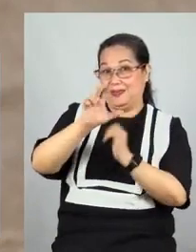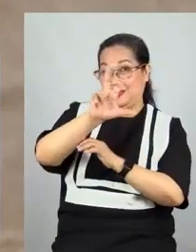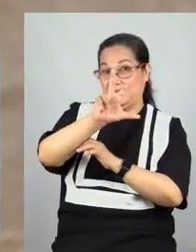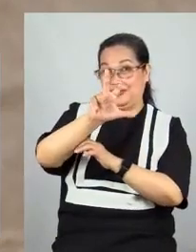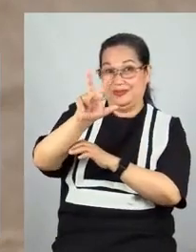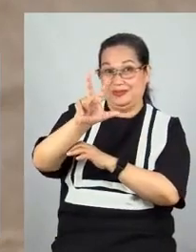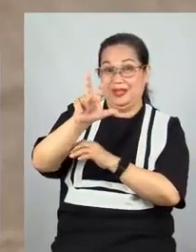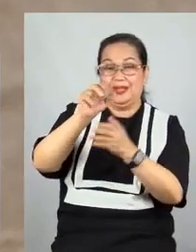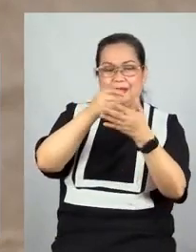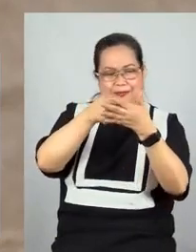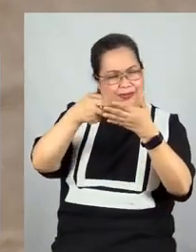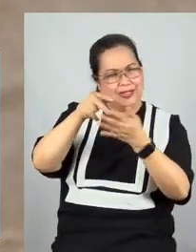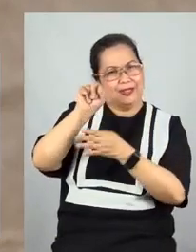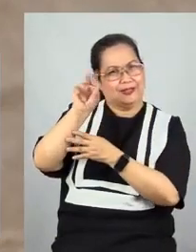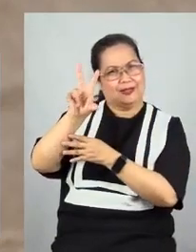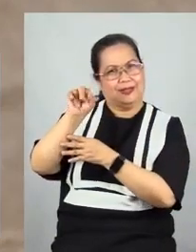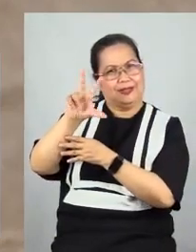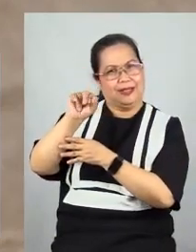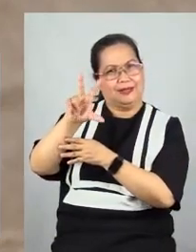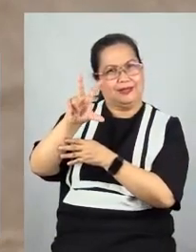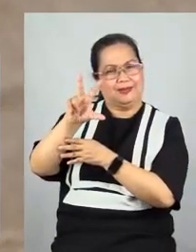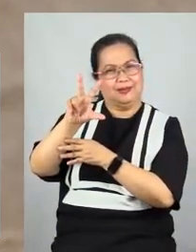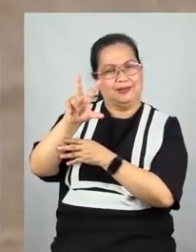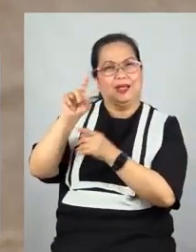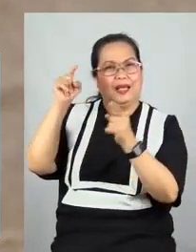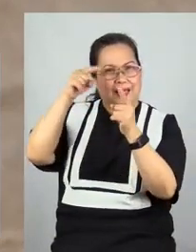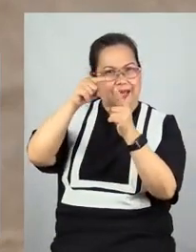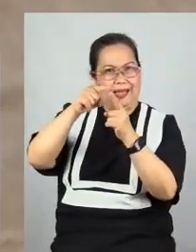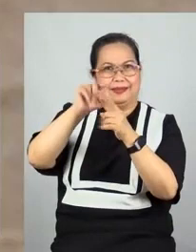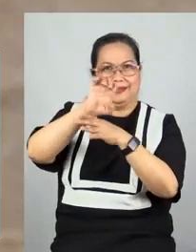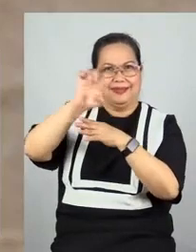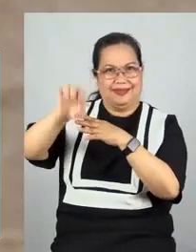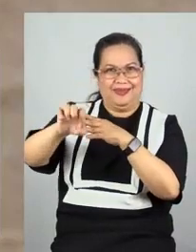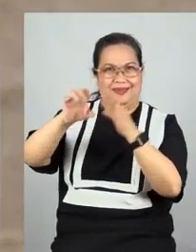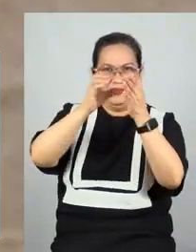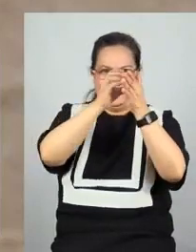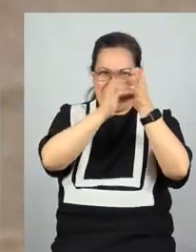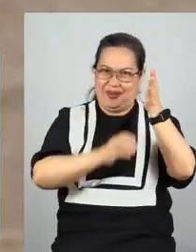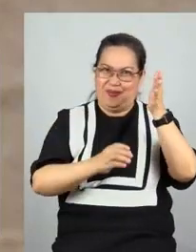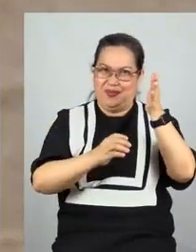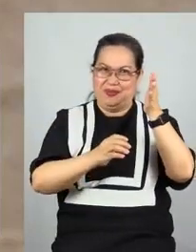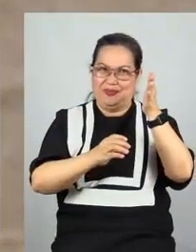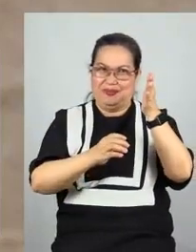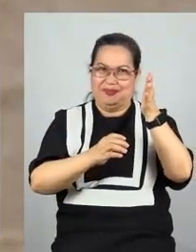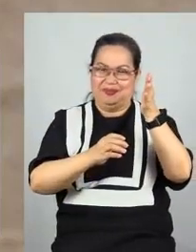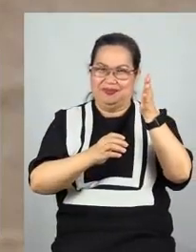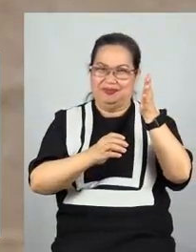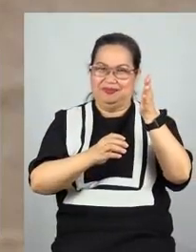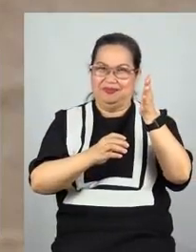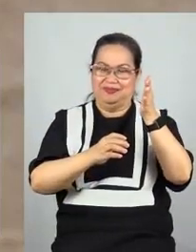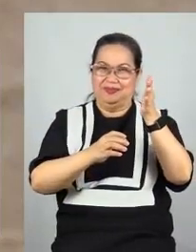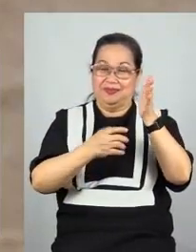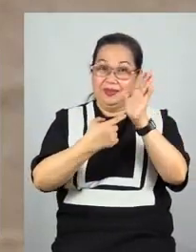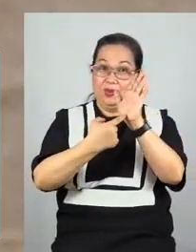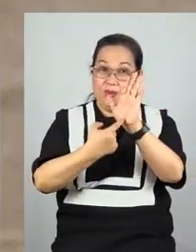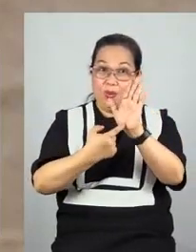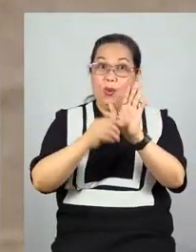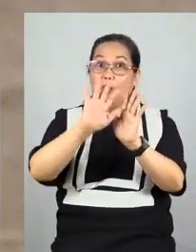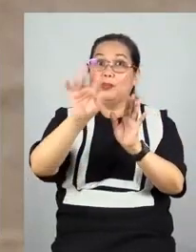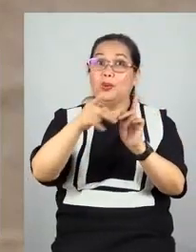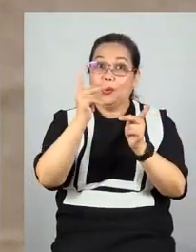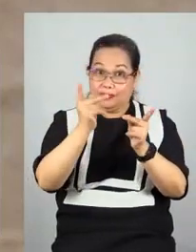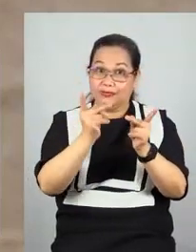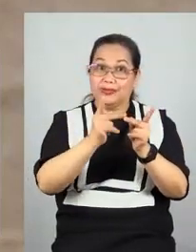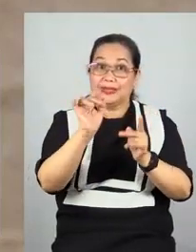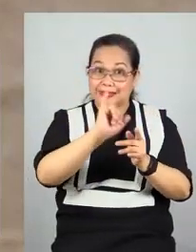parang verses 13 hanggang sa end ng chapter na yon, na nakatapat din